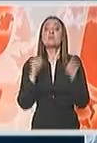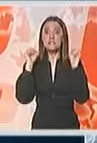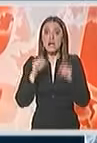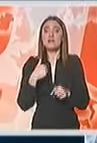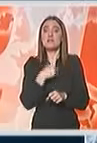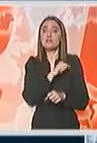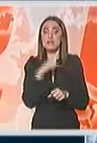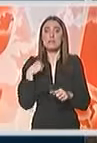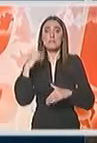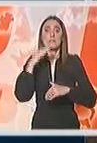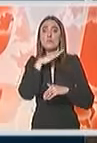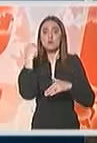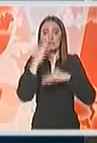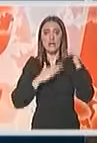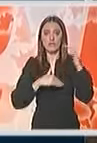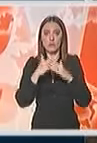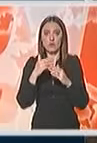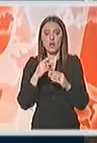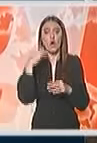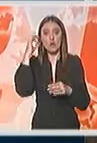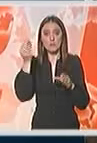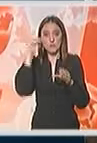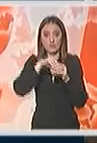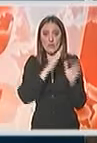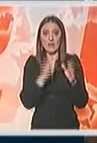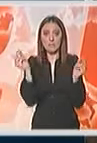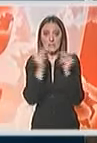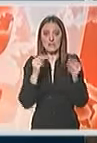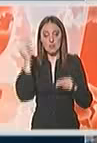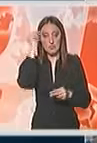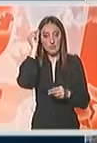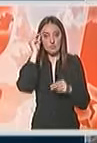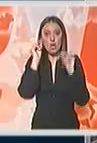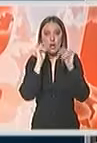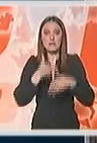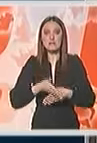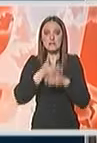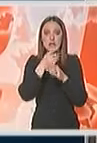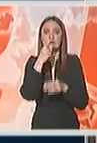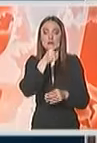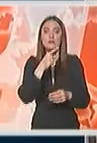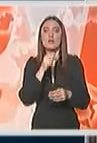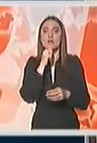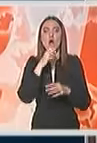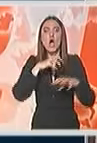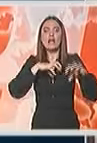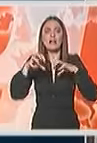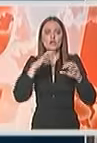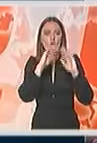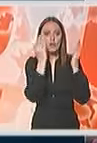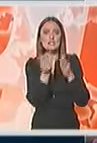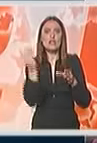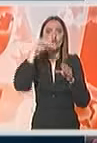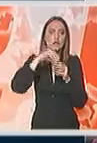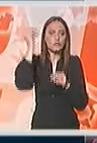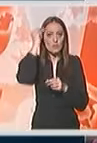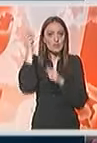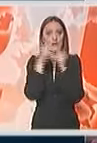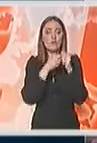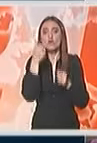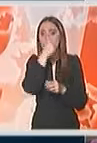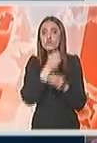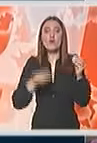sam prezadovoljna. Osim uključivanja u redovan sistem obrazovanja, pedagoški asistenti za romsku decu organizuju radionice i dodatnu nastavu kako bi